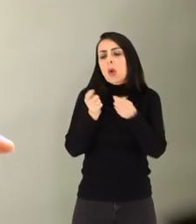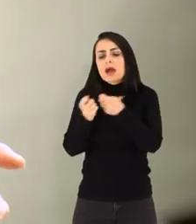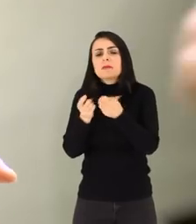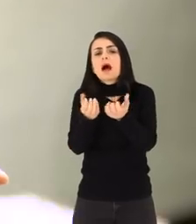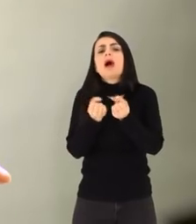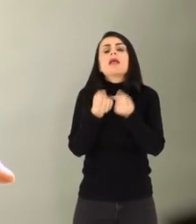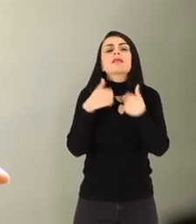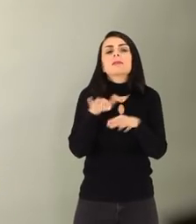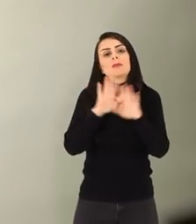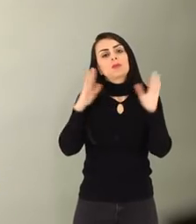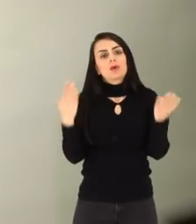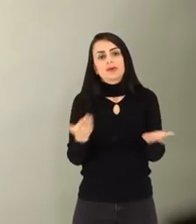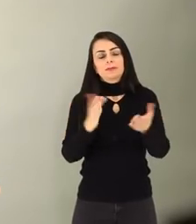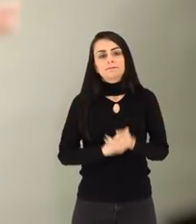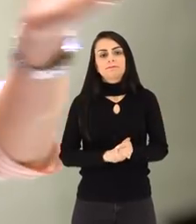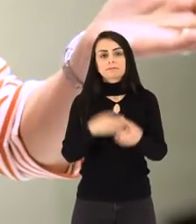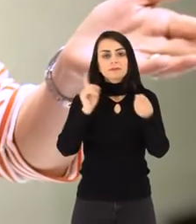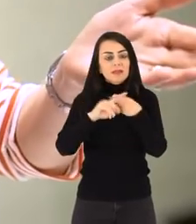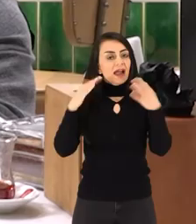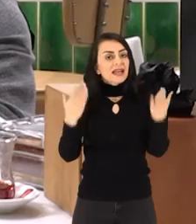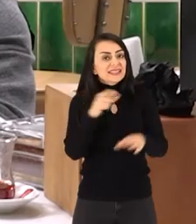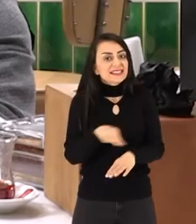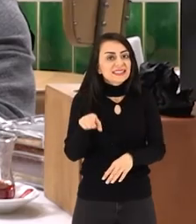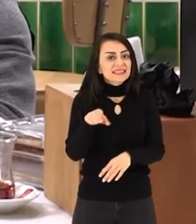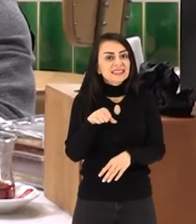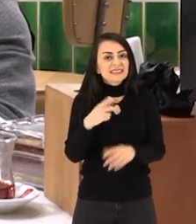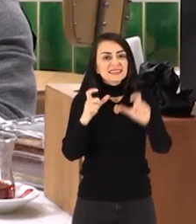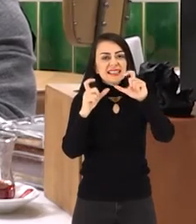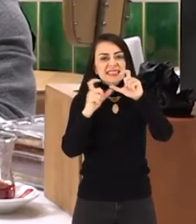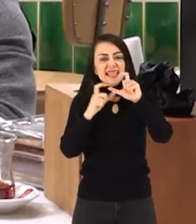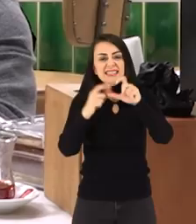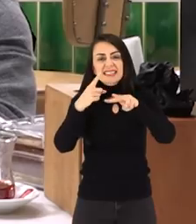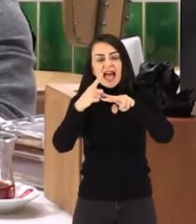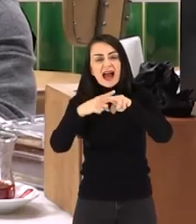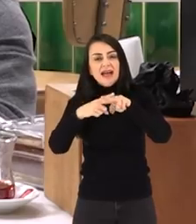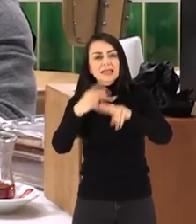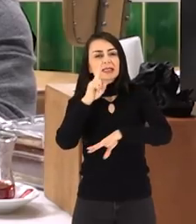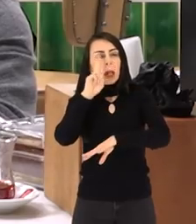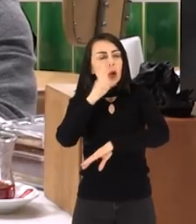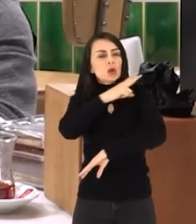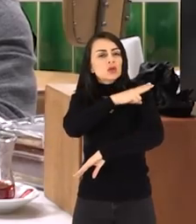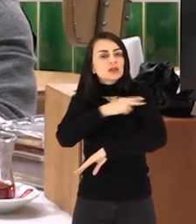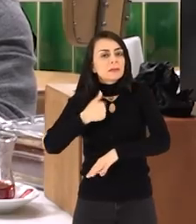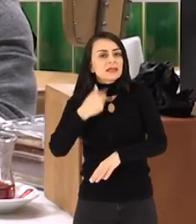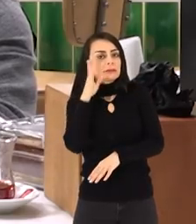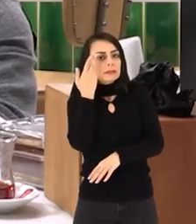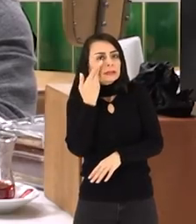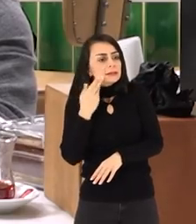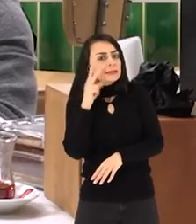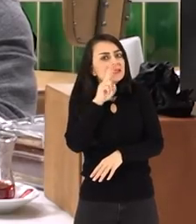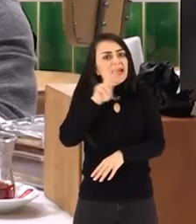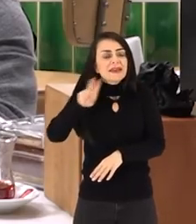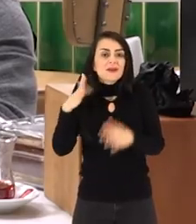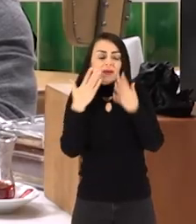almıyorum. Ve işte hatta sizin Akbaşoğulları, evet, işte onlar son sınıflar, gidiyoruz, izliyoruz. Ay nasıl